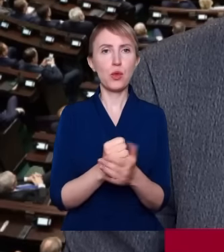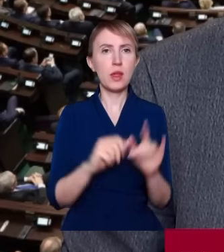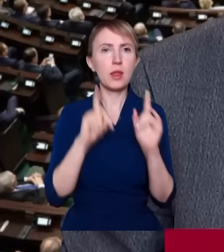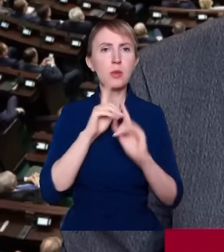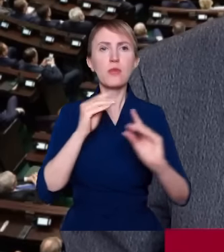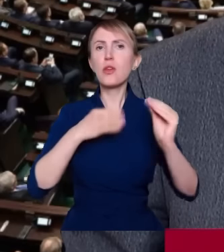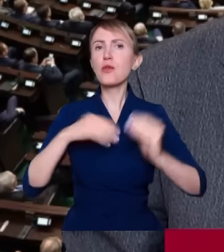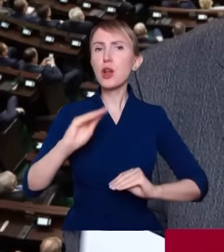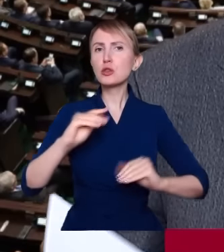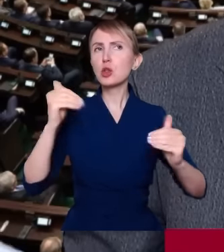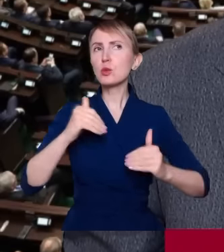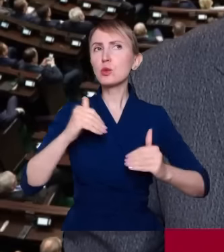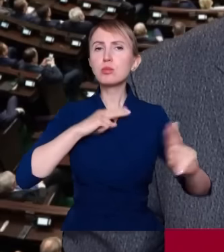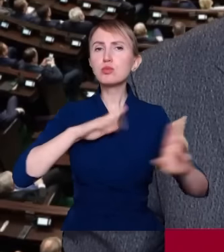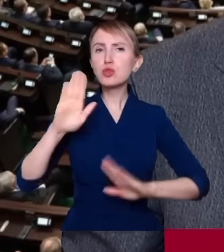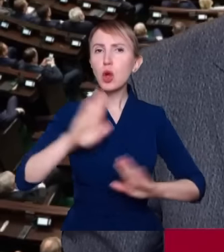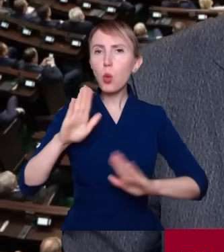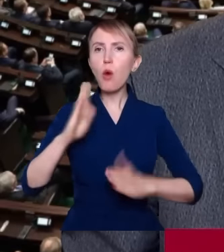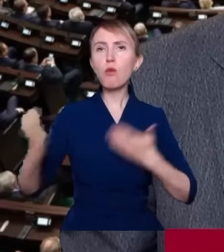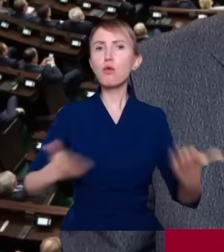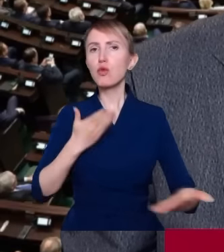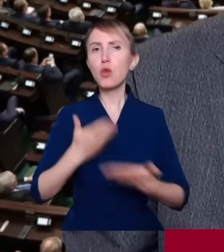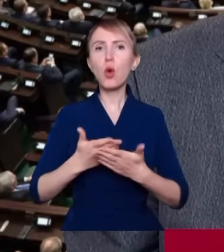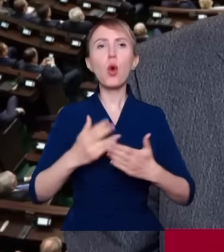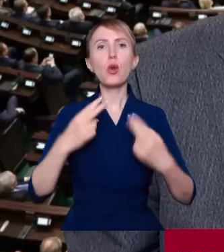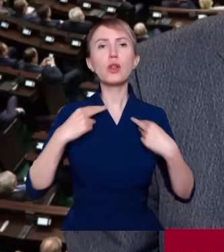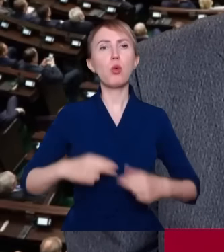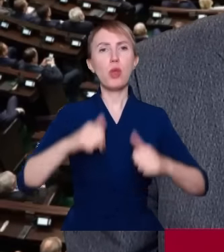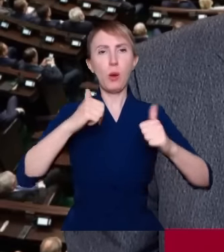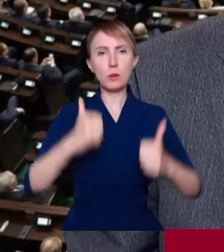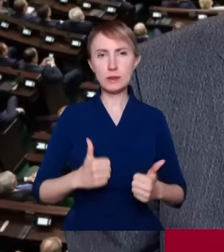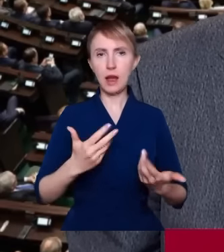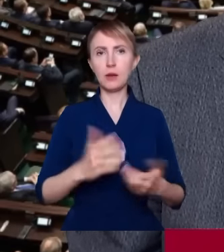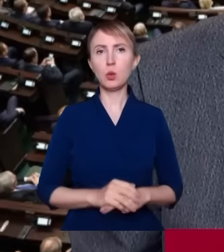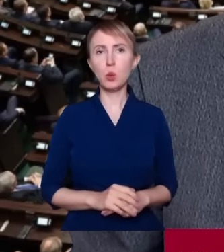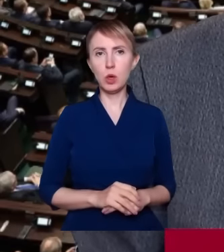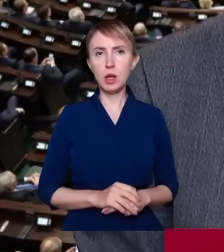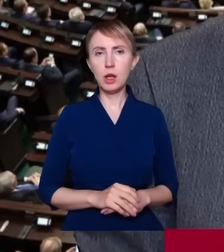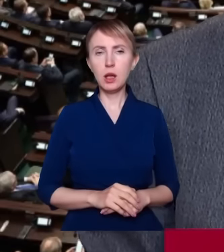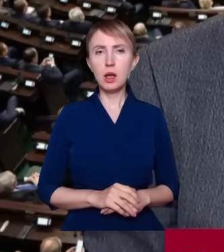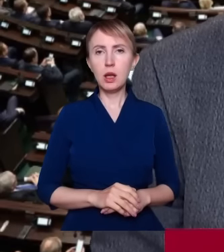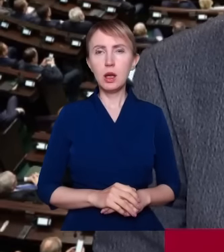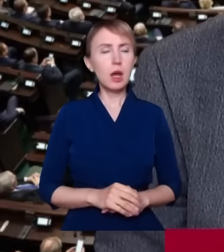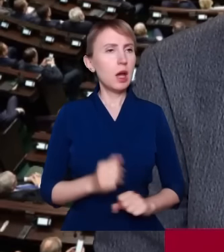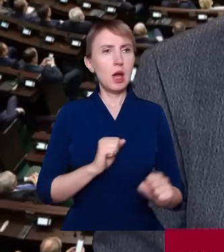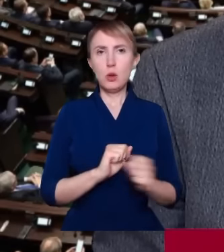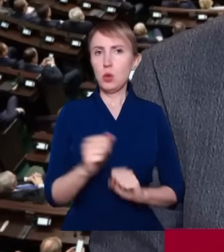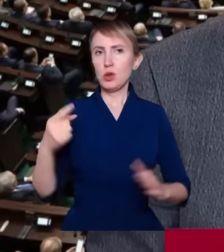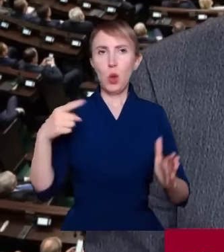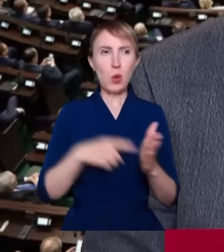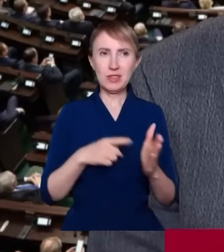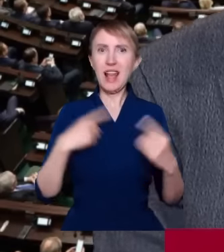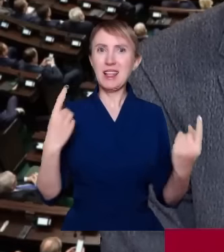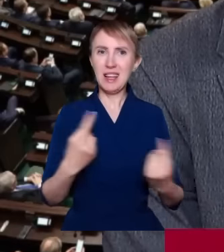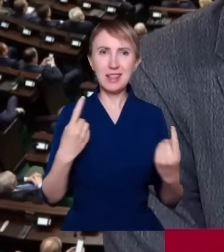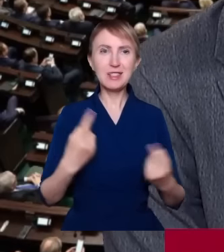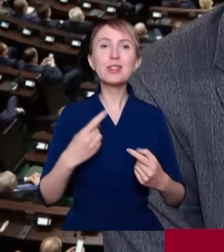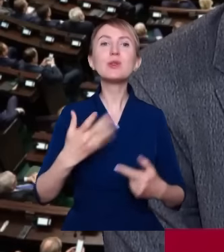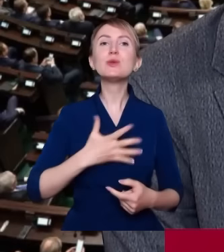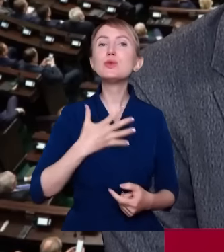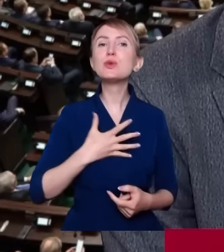można przegłosować wniosek o Trybunał Stanu, ale wydaje się, że to nie jest ostatni krok. Wydaje się, że